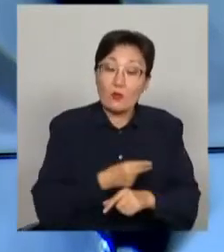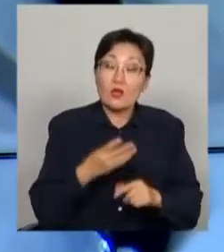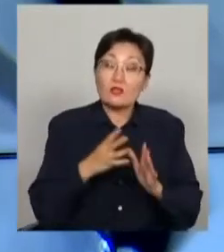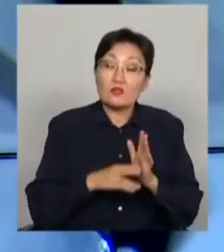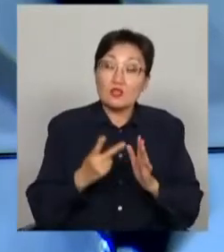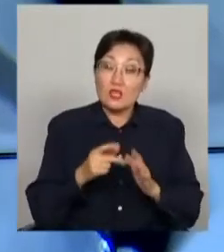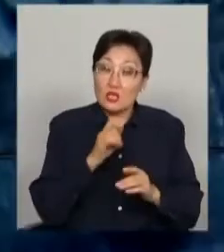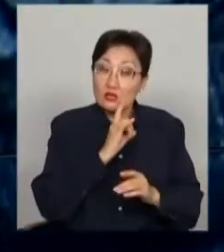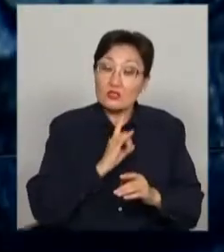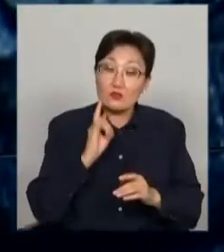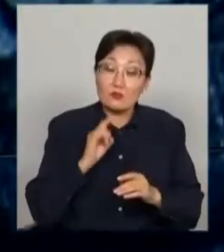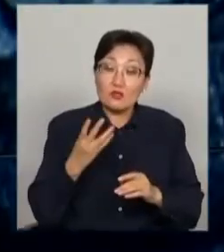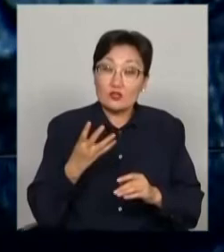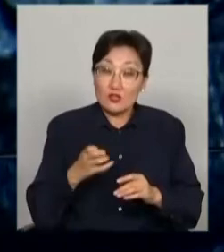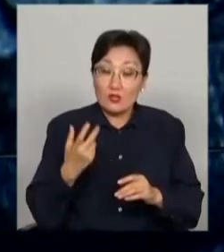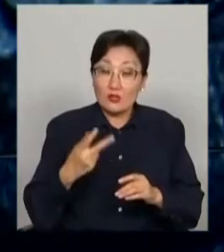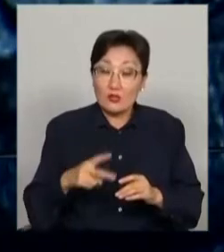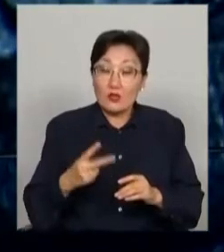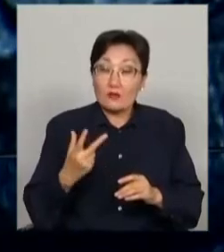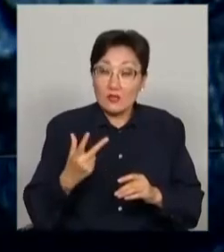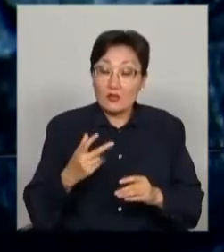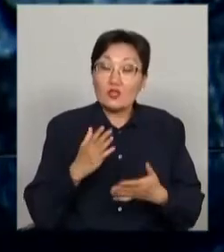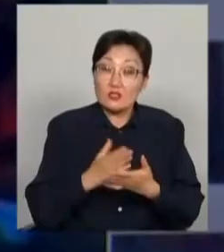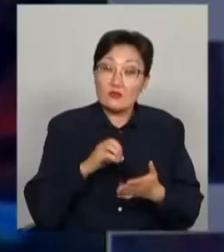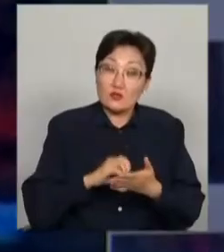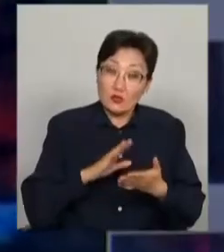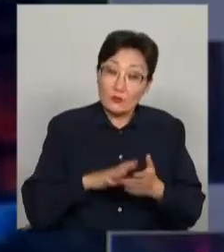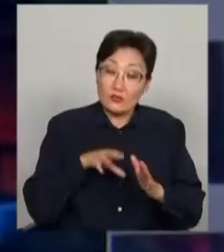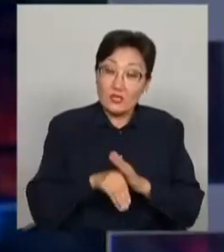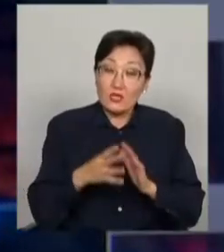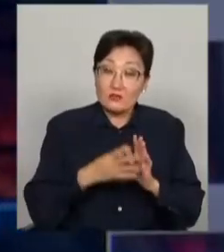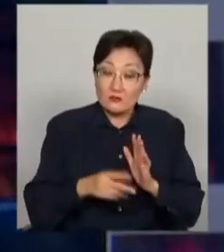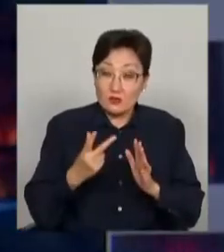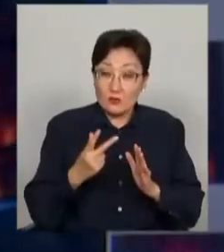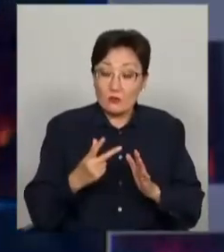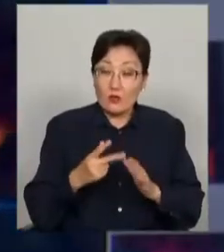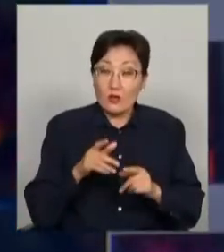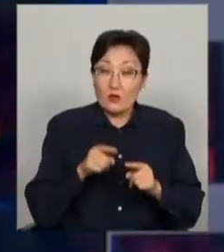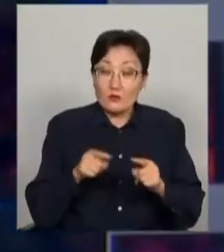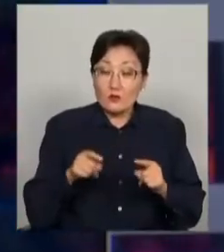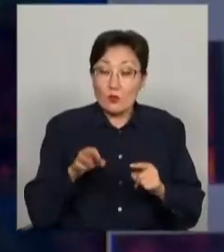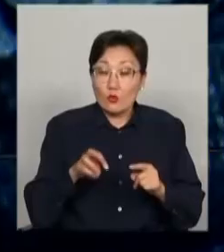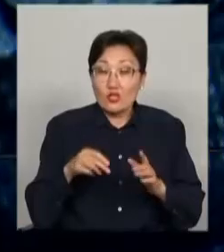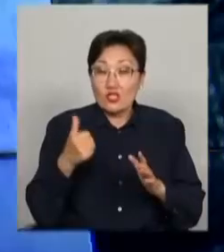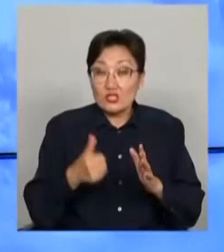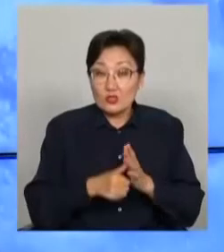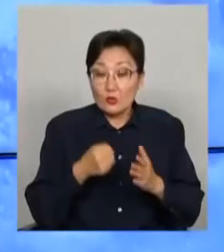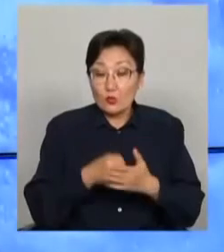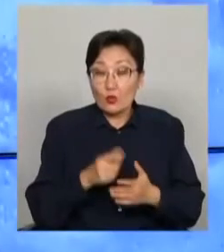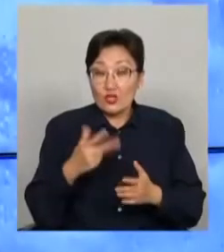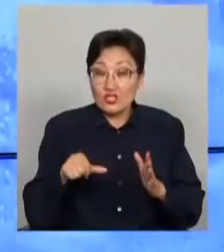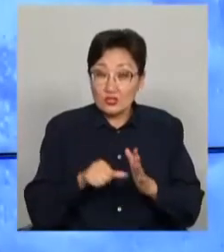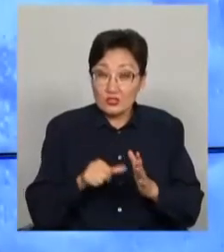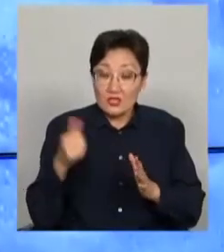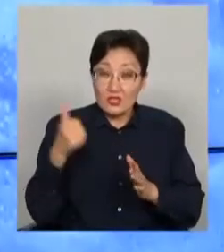женщины. 423 у нас состоит на учете, и вот из них 93 в сроки от 16 до 36 недель мы